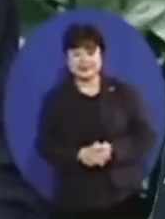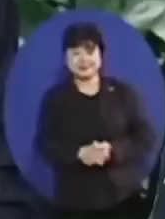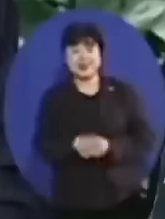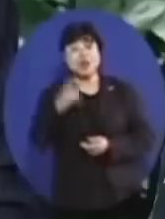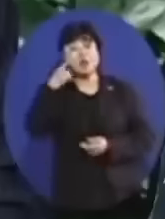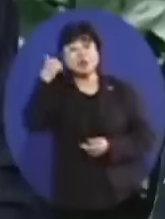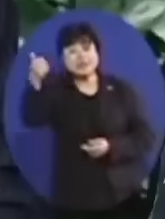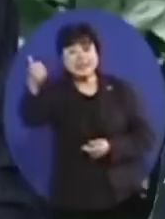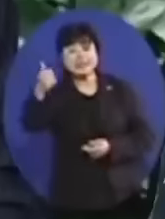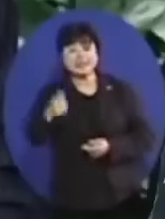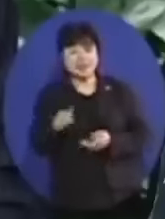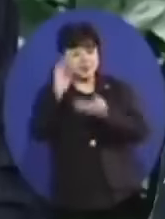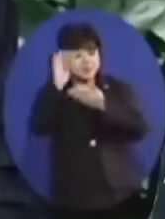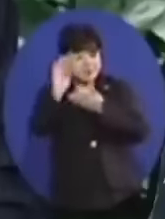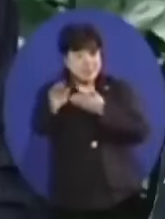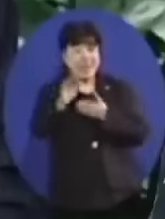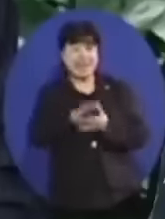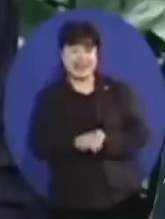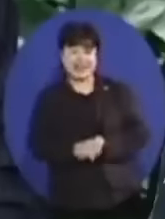목사님은 미래에